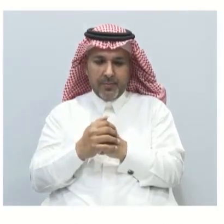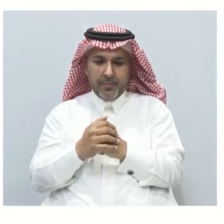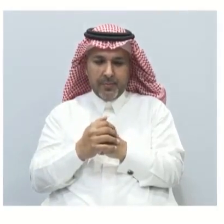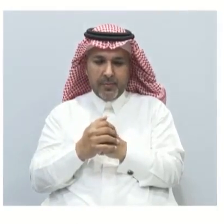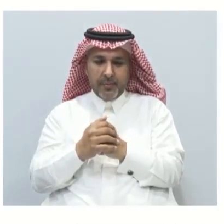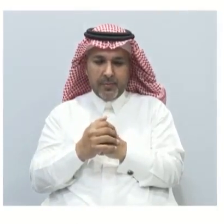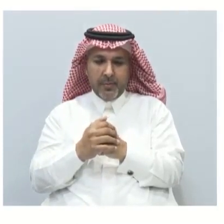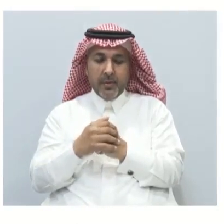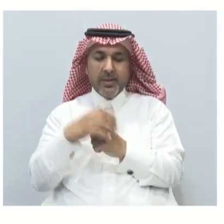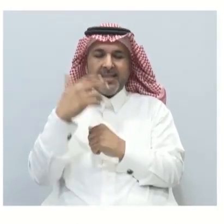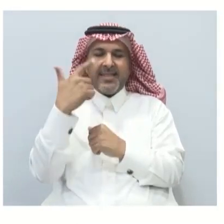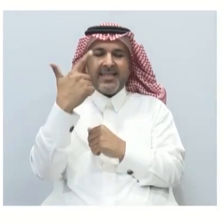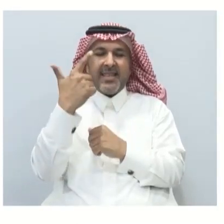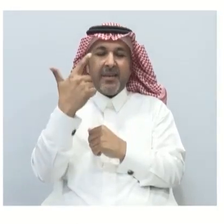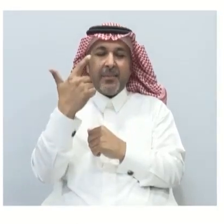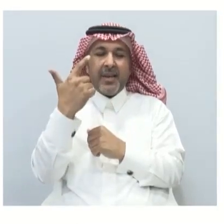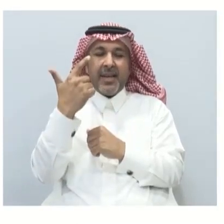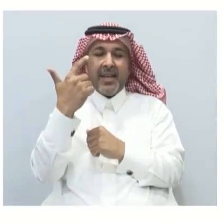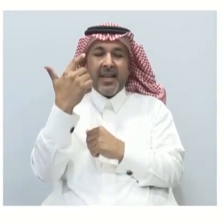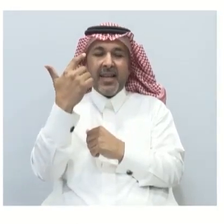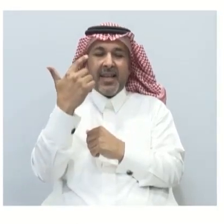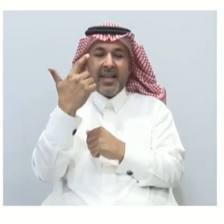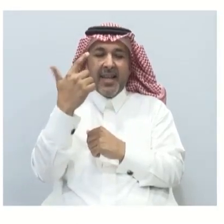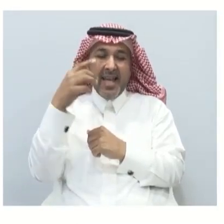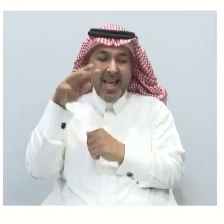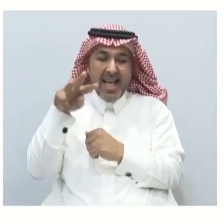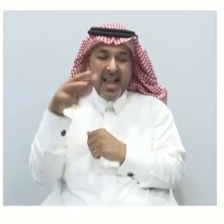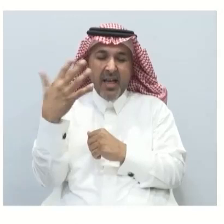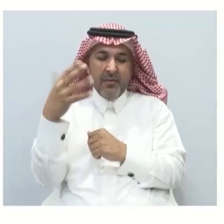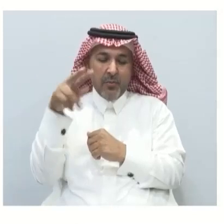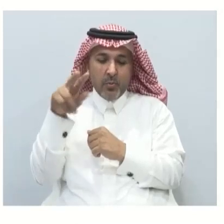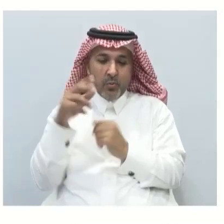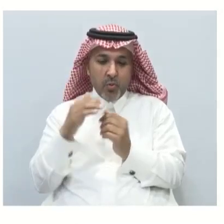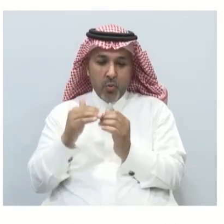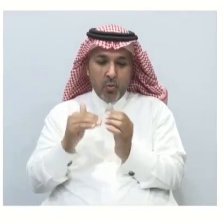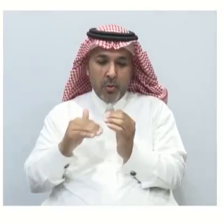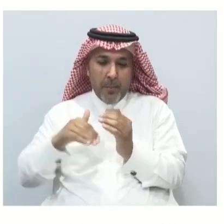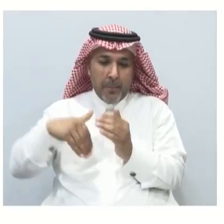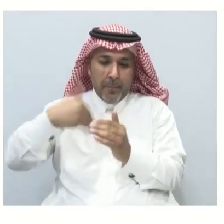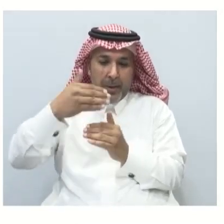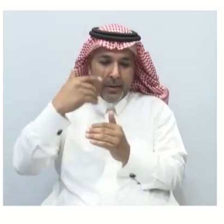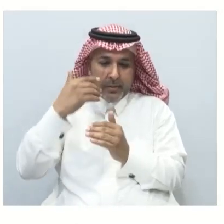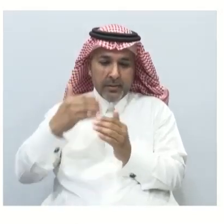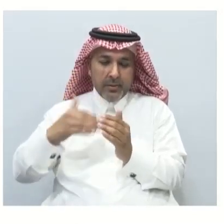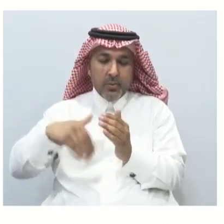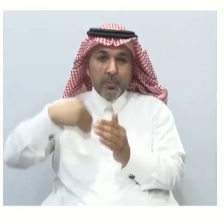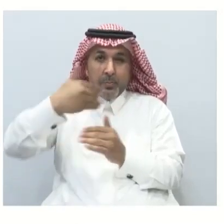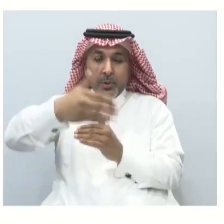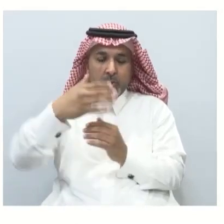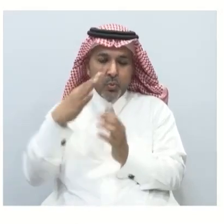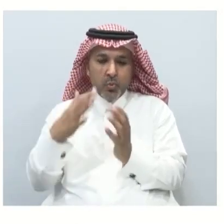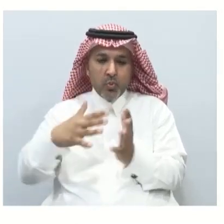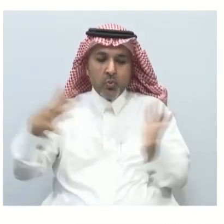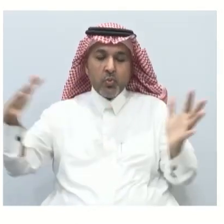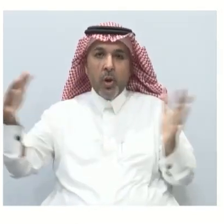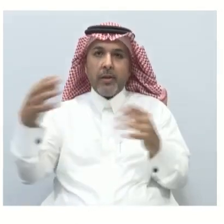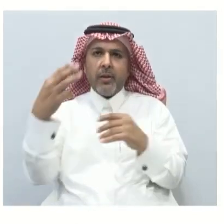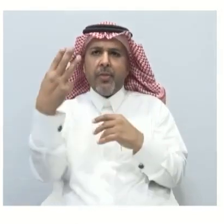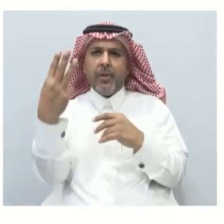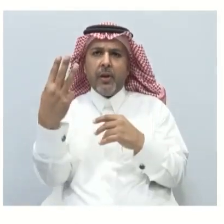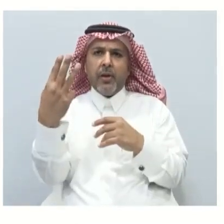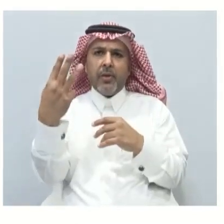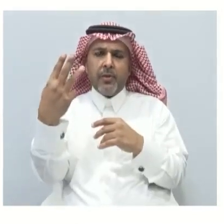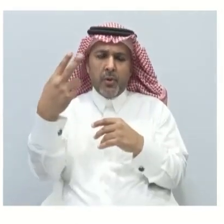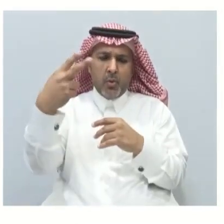واي تساوي اي بي اكس تمثل عدد الخلايا البكتيريه بعد اكس ساعه يعني لاحظ هنا كان